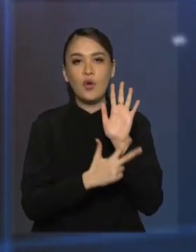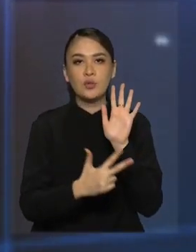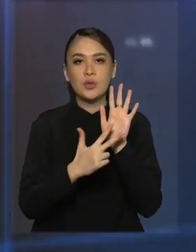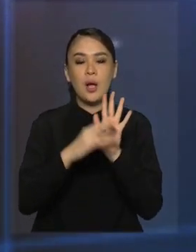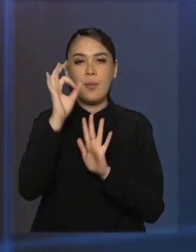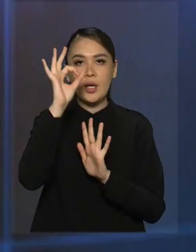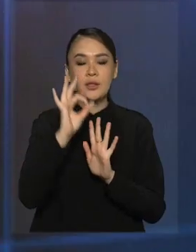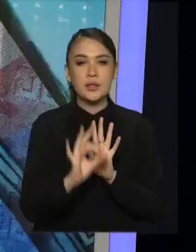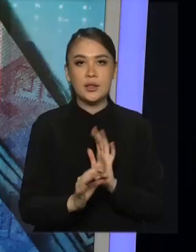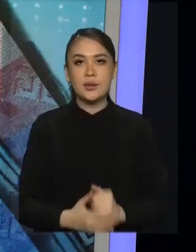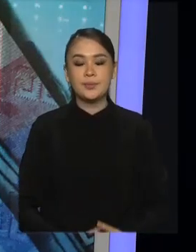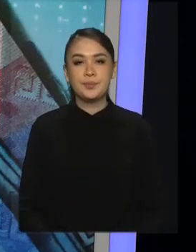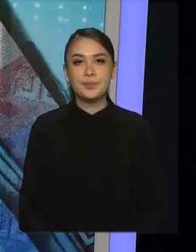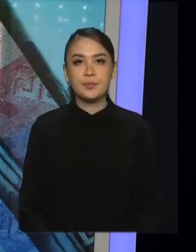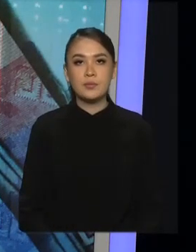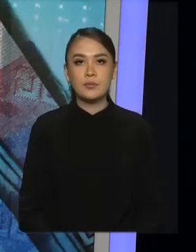0,8%.